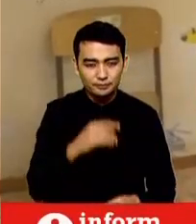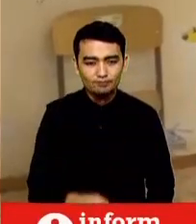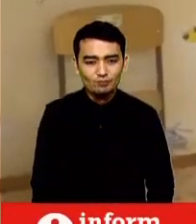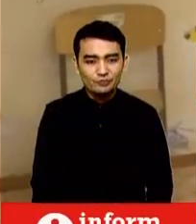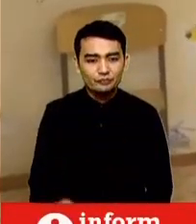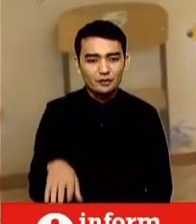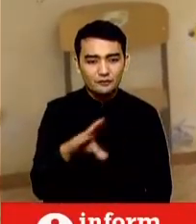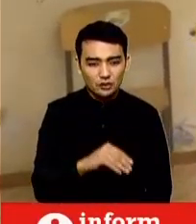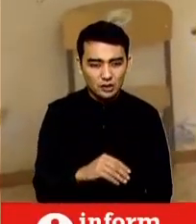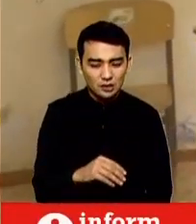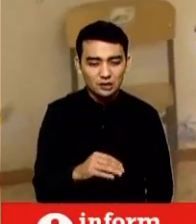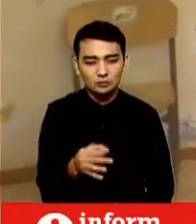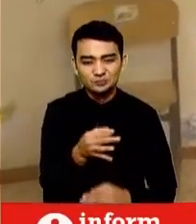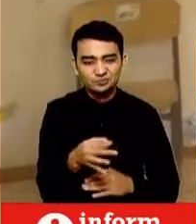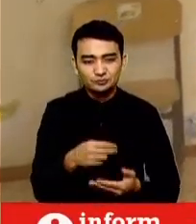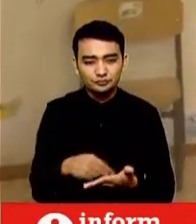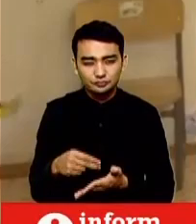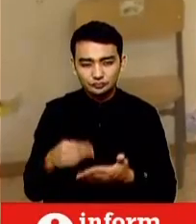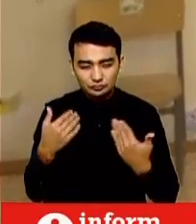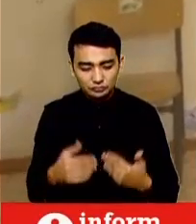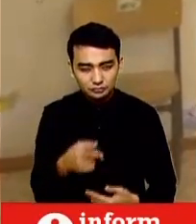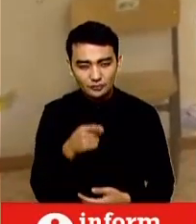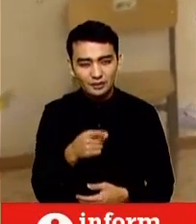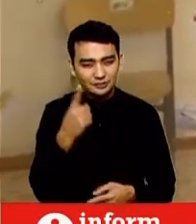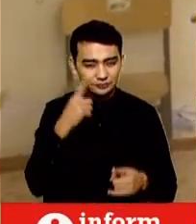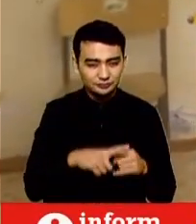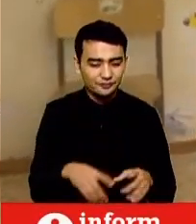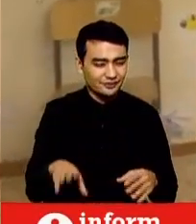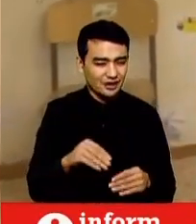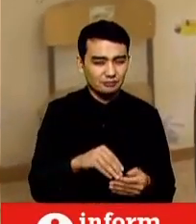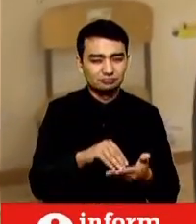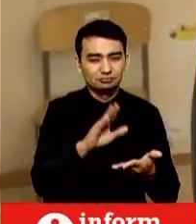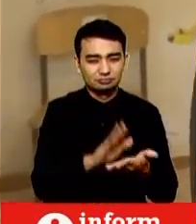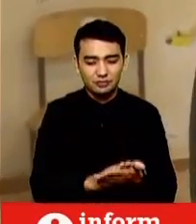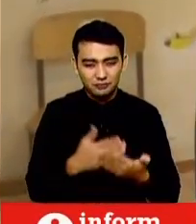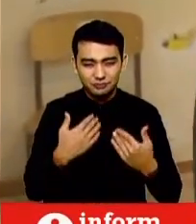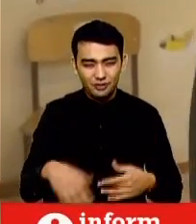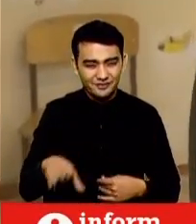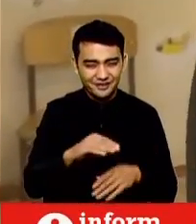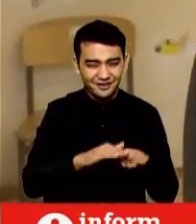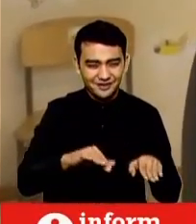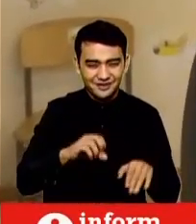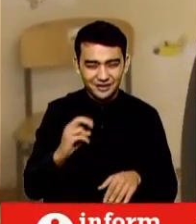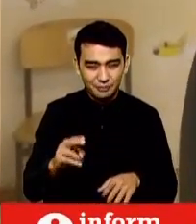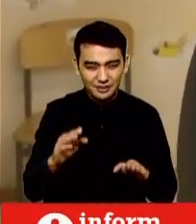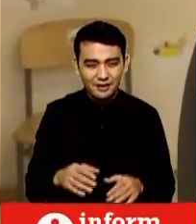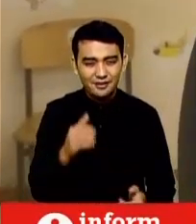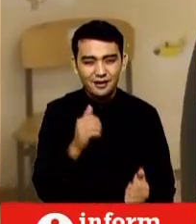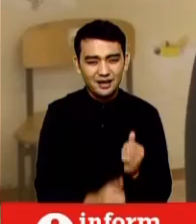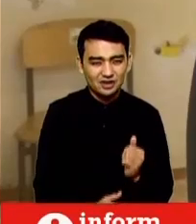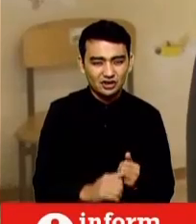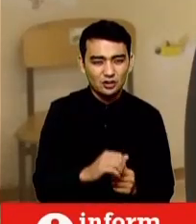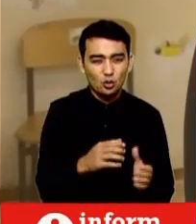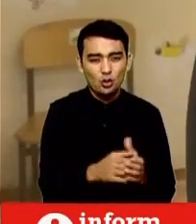құрылғылар 15 топқа алынды. Бұл құрылғы орнатылды. Енді әрбір